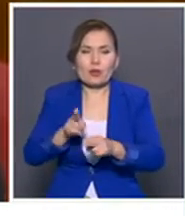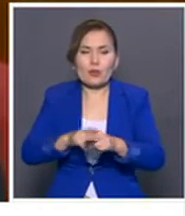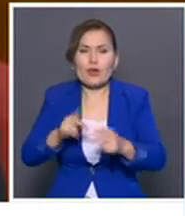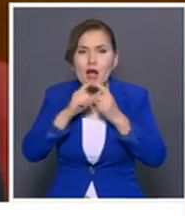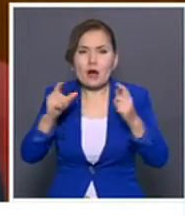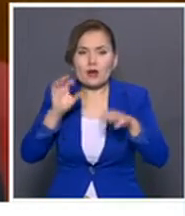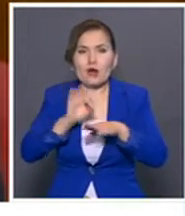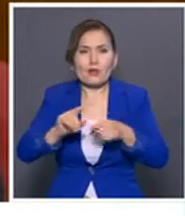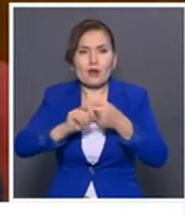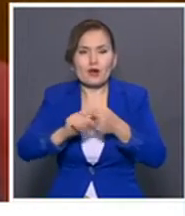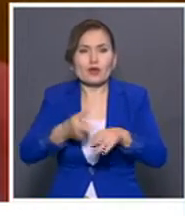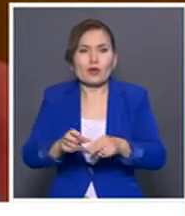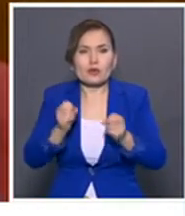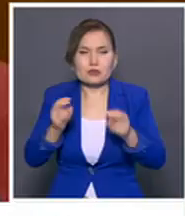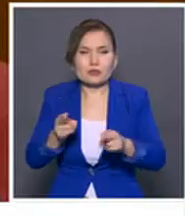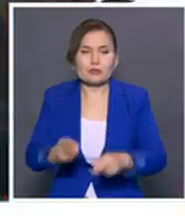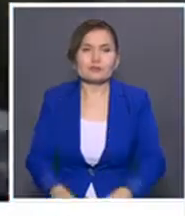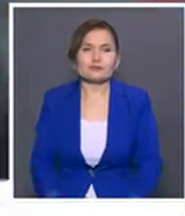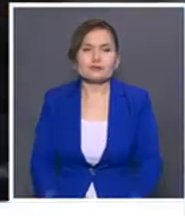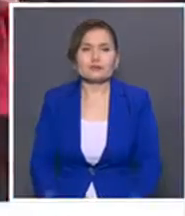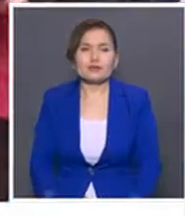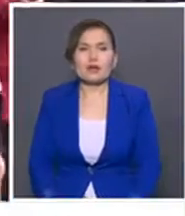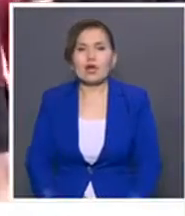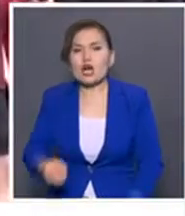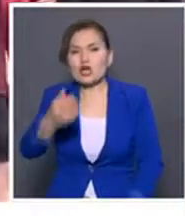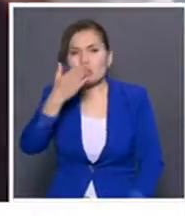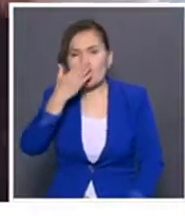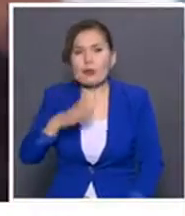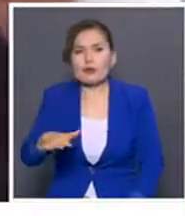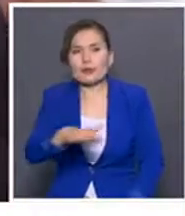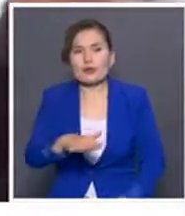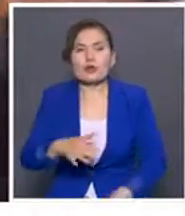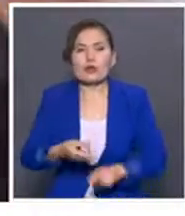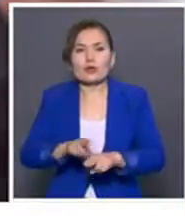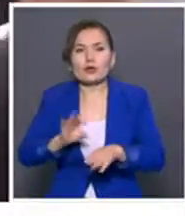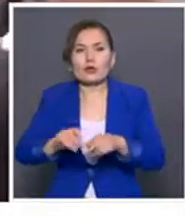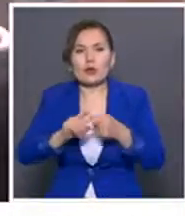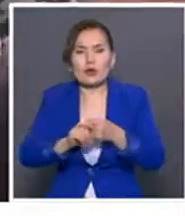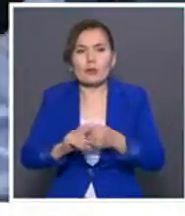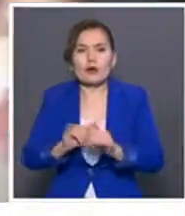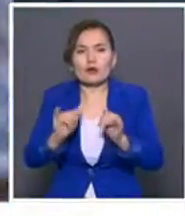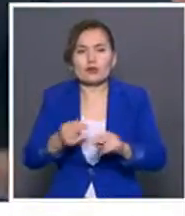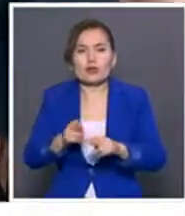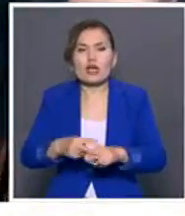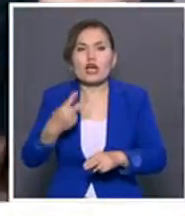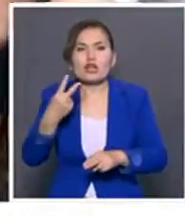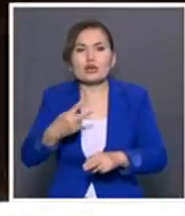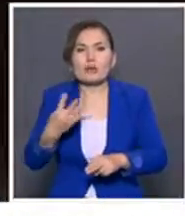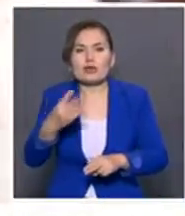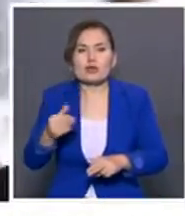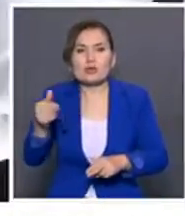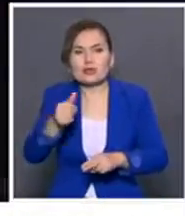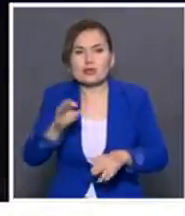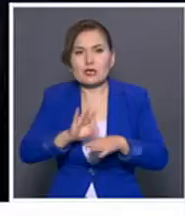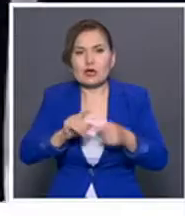ауруға отбасылық жиындардан соң шалдықты. Жапонияда да пандемия қайта күш алды. Соңғы 24 сағатта мұнда 981 адамнан